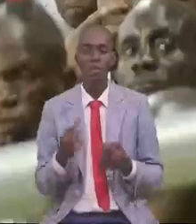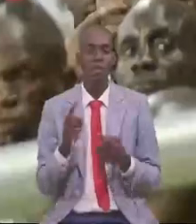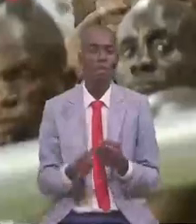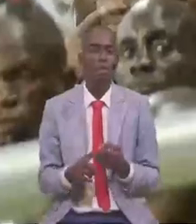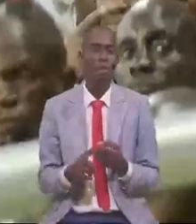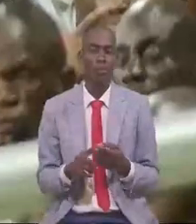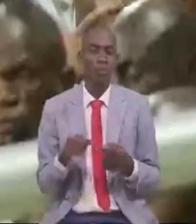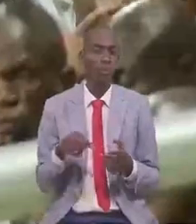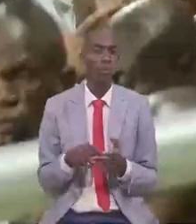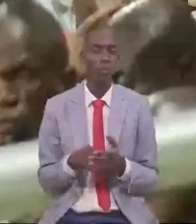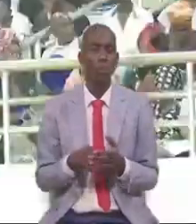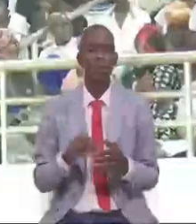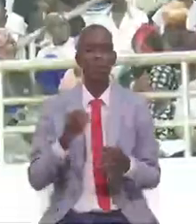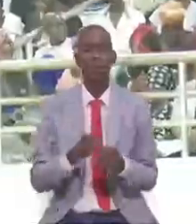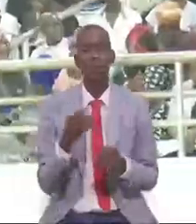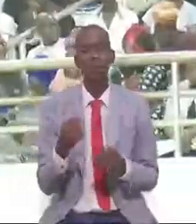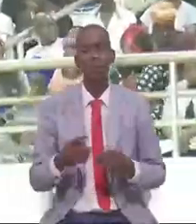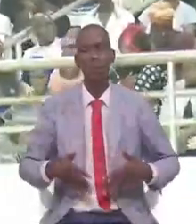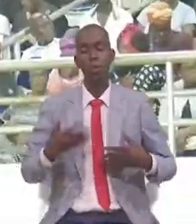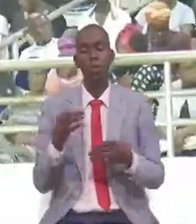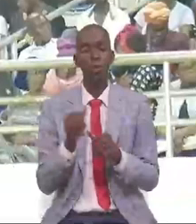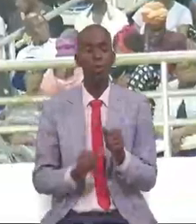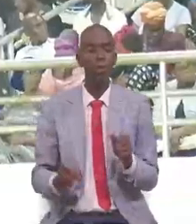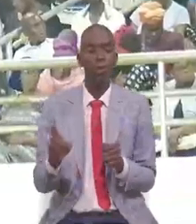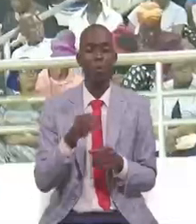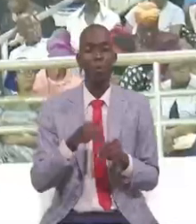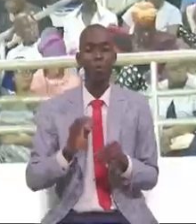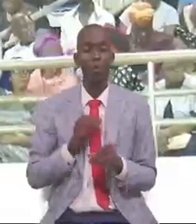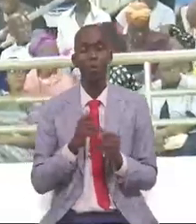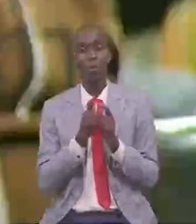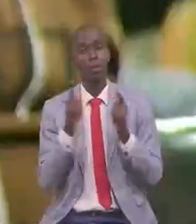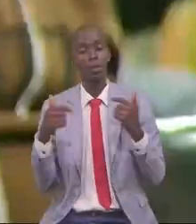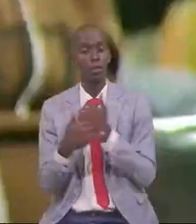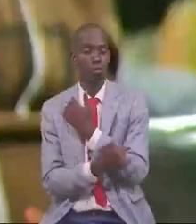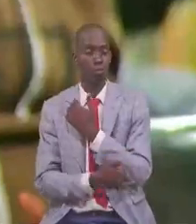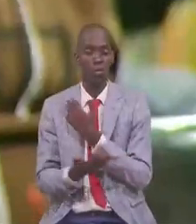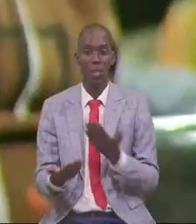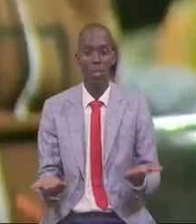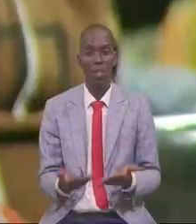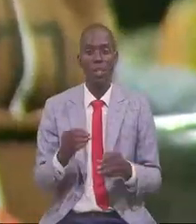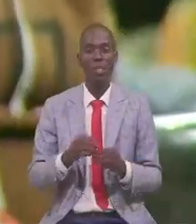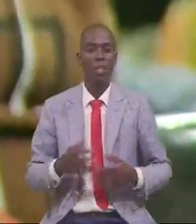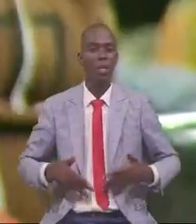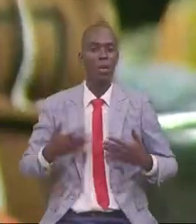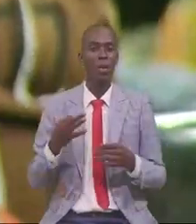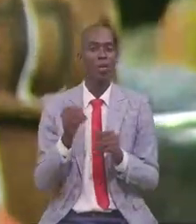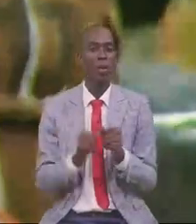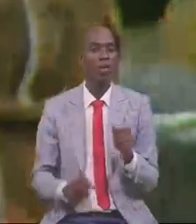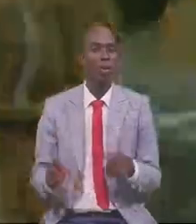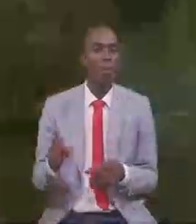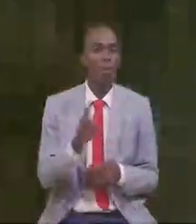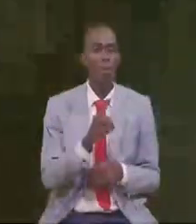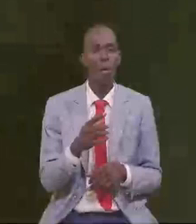monde, dans la vie de tout homme, dans notre grand pays ici, dans la vie de chacun,